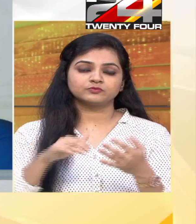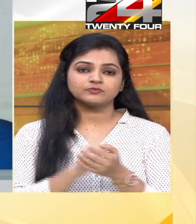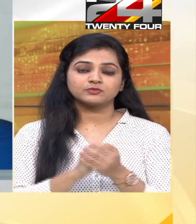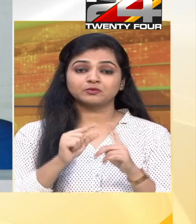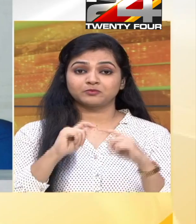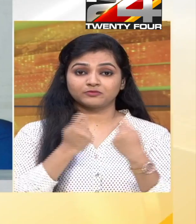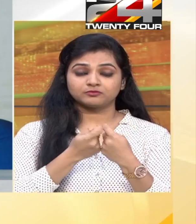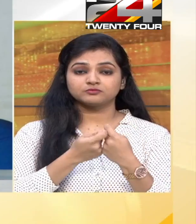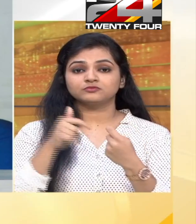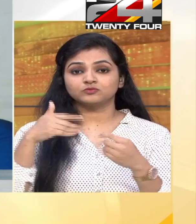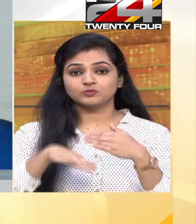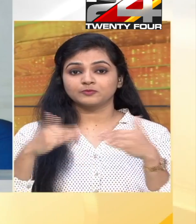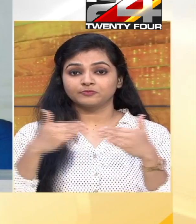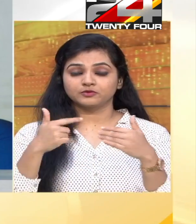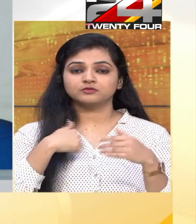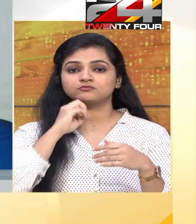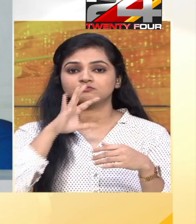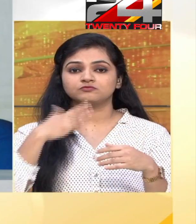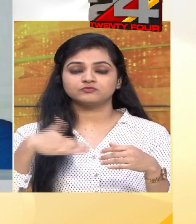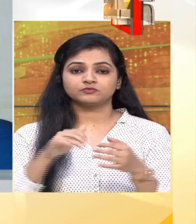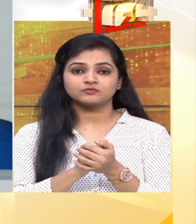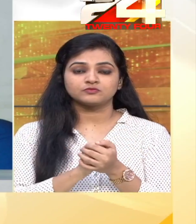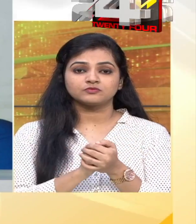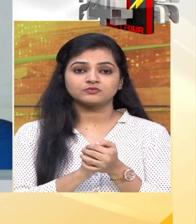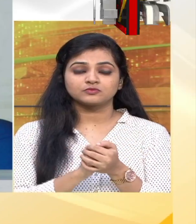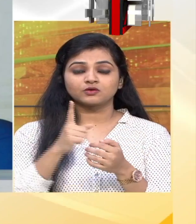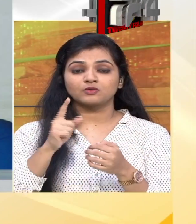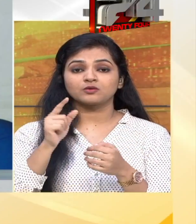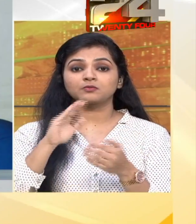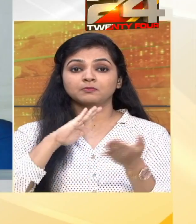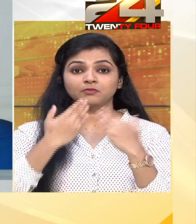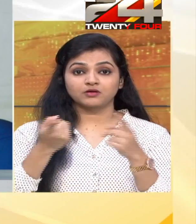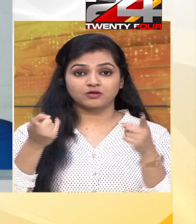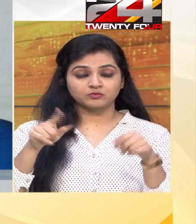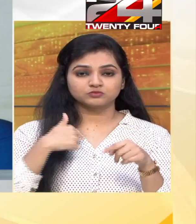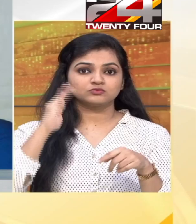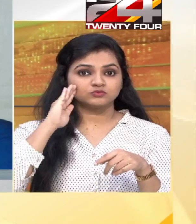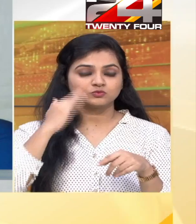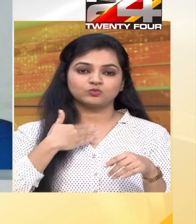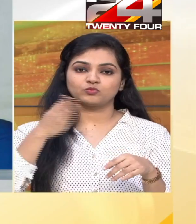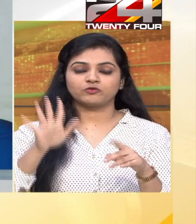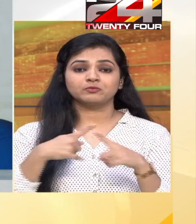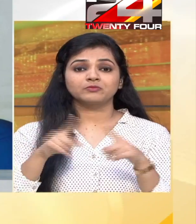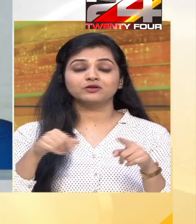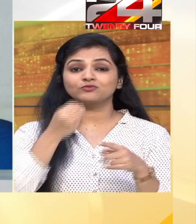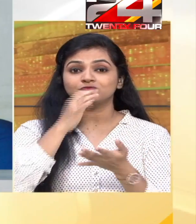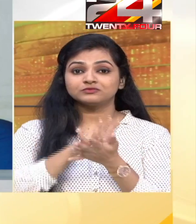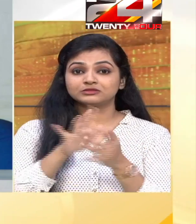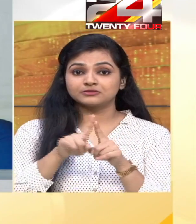പാർട്ടി വേദികളിൽ പറയും. അറിഞ്ഞ് പോകുന്ന എവിടെയാ ഒരു മരണമുണ്ടെന്ന് അറിഞ്ഞാൽ നമ്മൾ പോകുമല്ലേ, പക്ഷേ ചാത്ത കൂട്ടുന്നുണ്ടെന്ന് അറിഞ്ഞാൽ